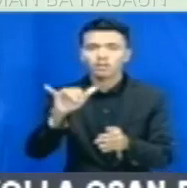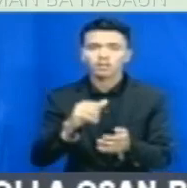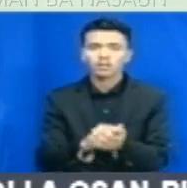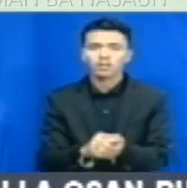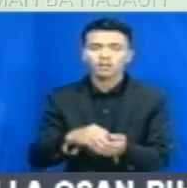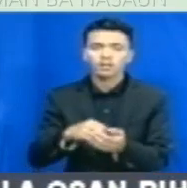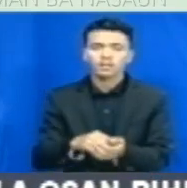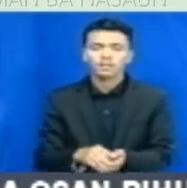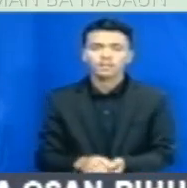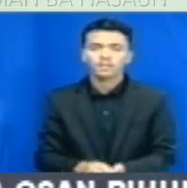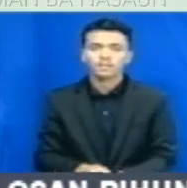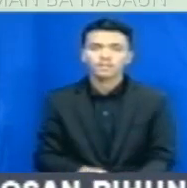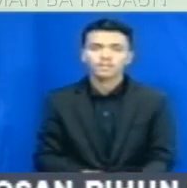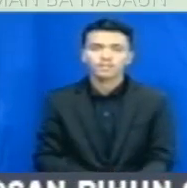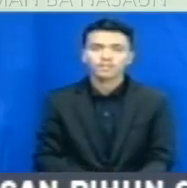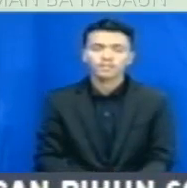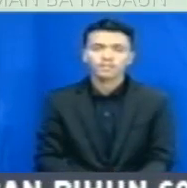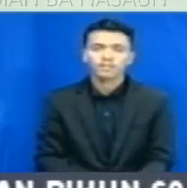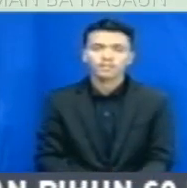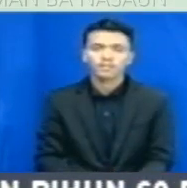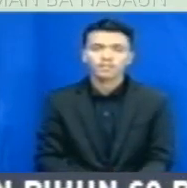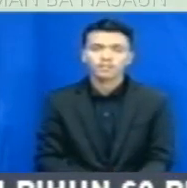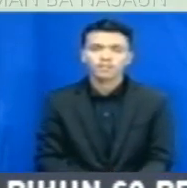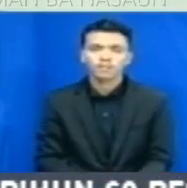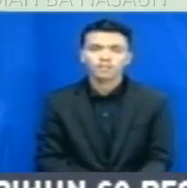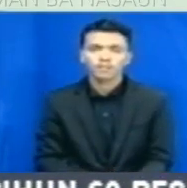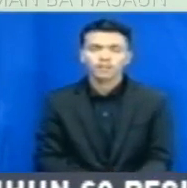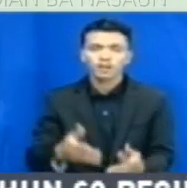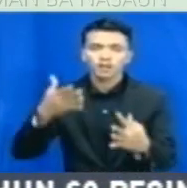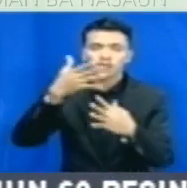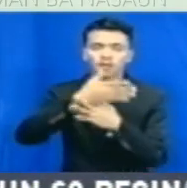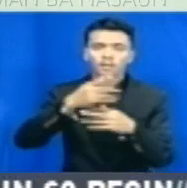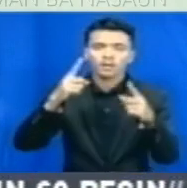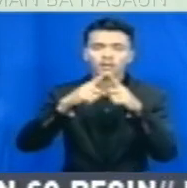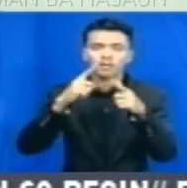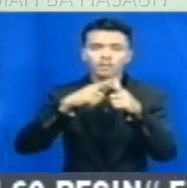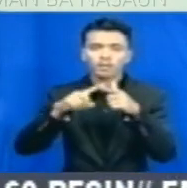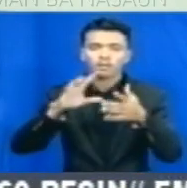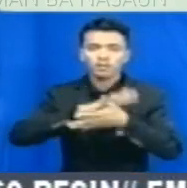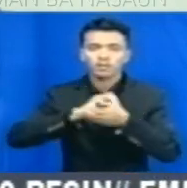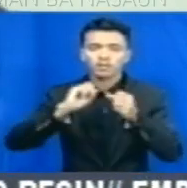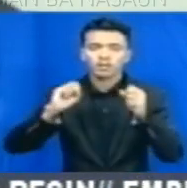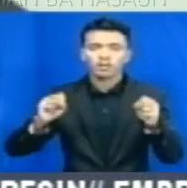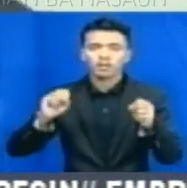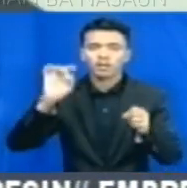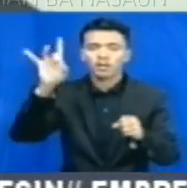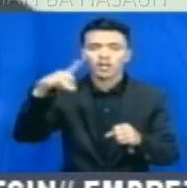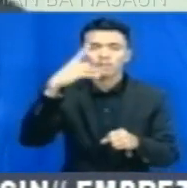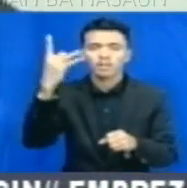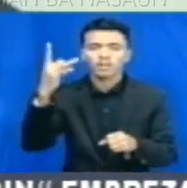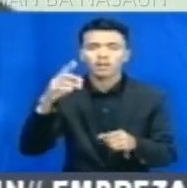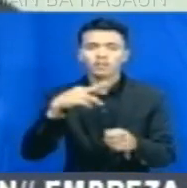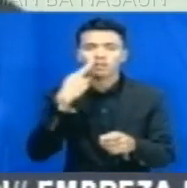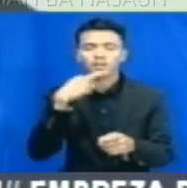E betano, e tira, e prime epoca itané. E inga san, fom istagote, e tajala dos maca, tumaga, la famala secta. Tajala, me pega,